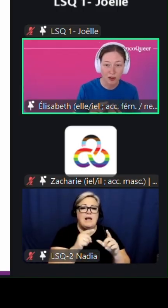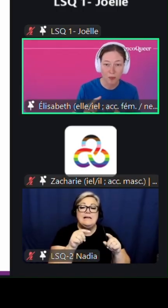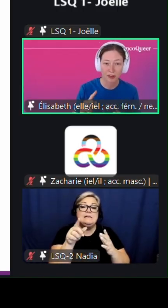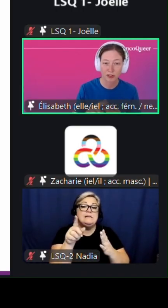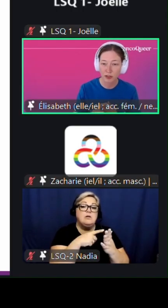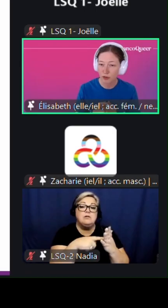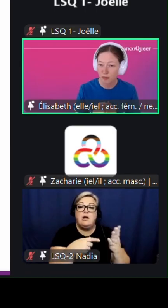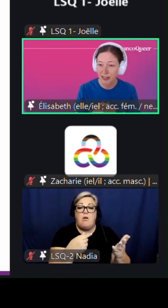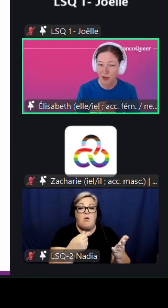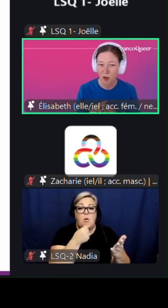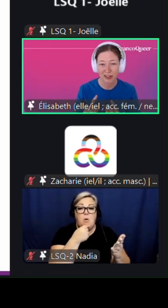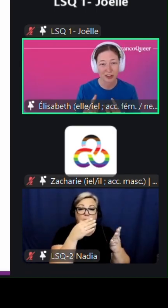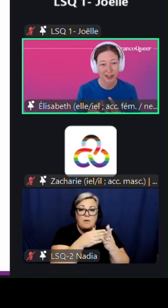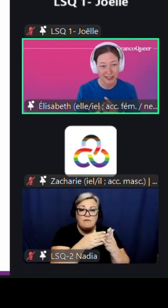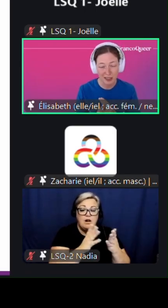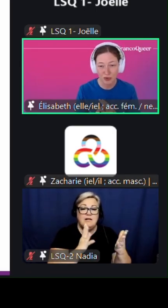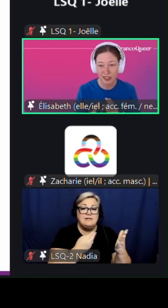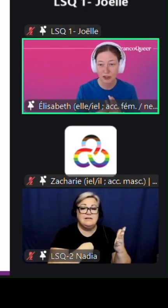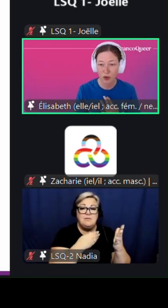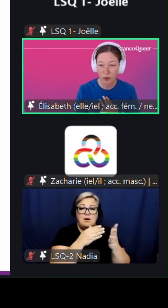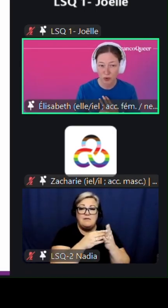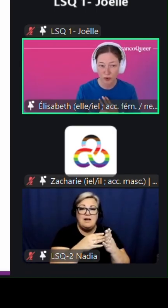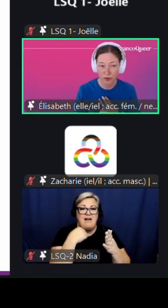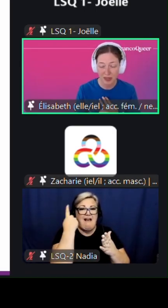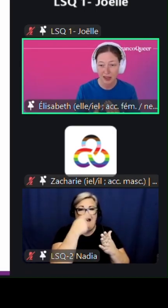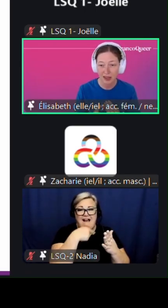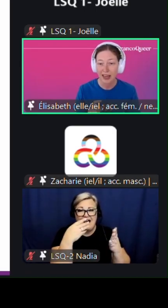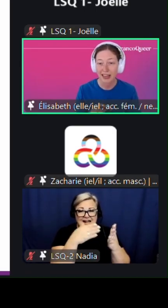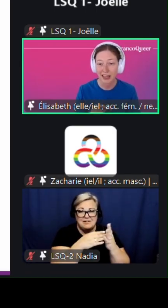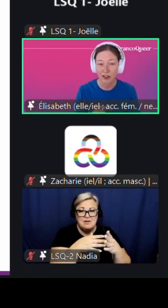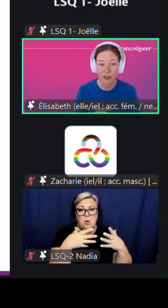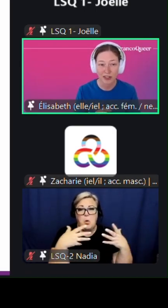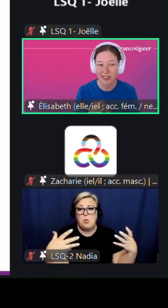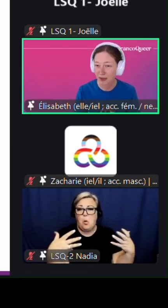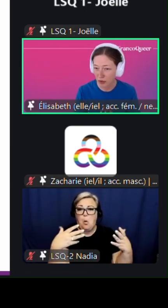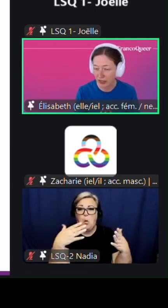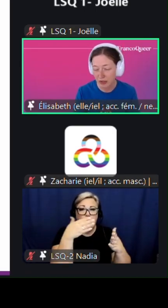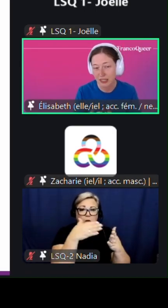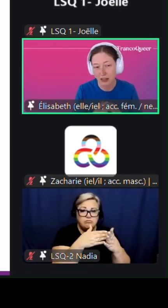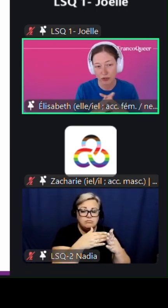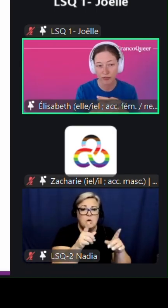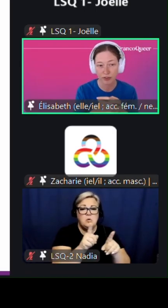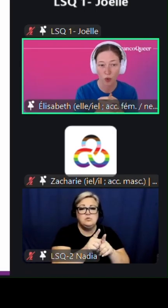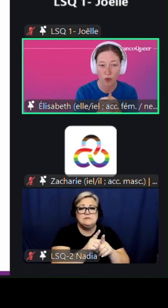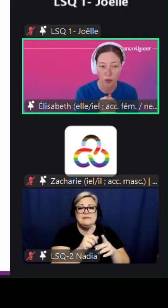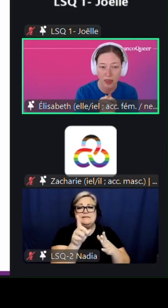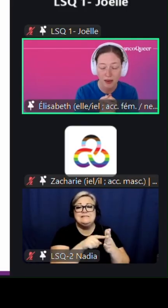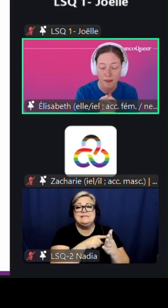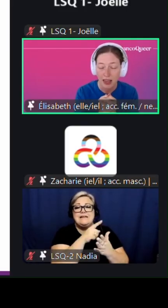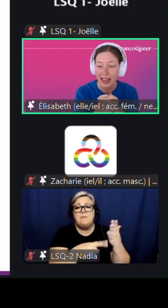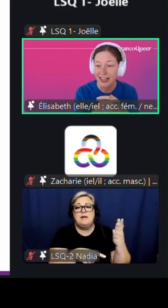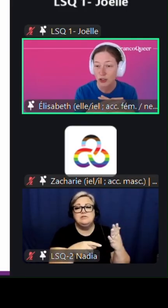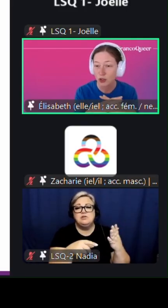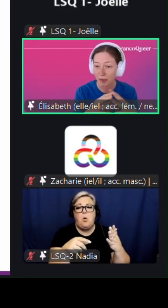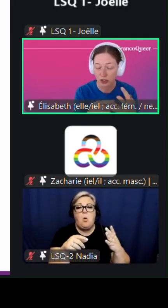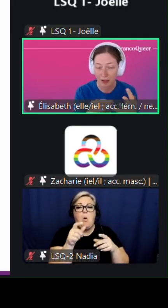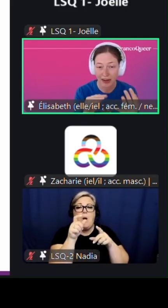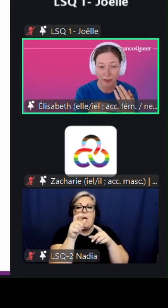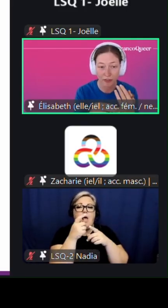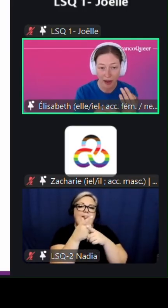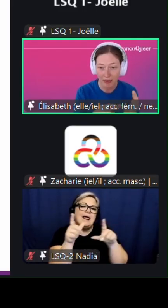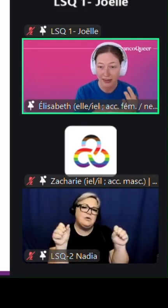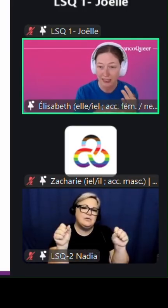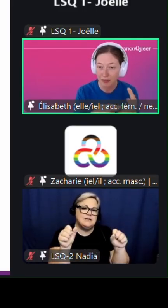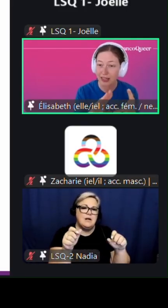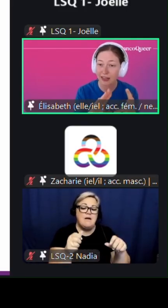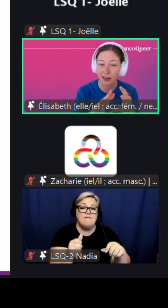parle d'homophobie, on parle de transphobie, on parle de racisme aussi, de grossophobie et de discrimination linguistique, là, de francophobie. Et ce sont